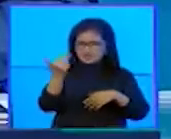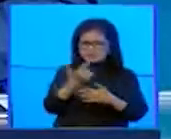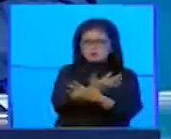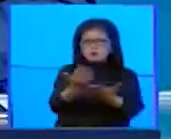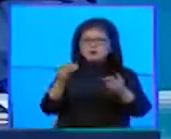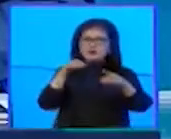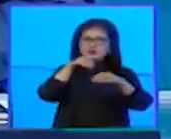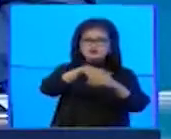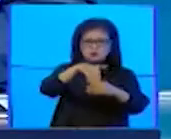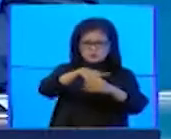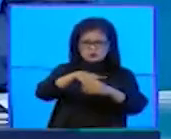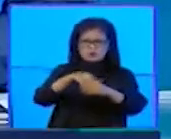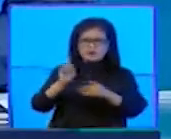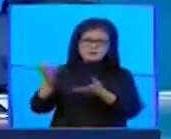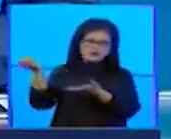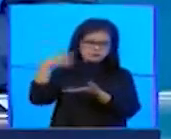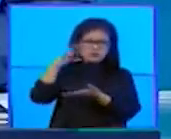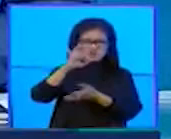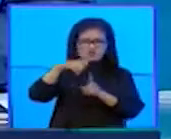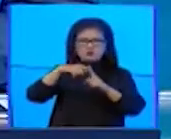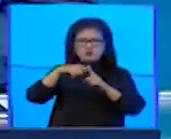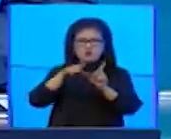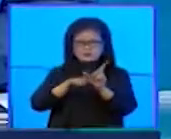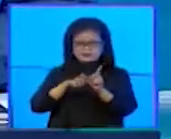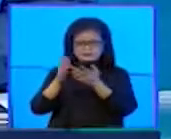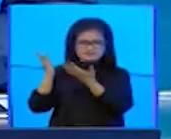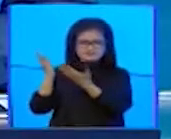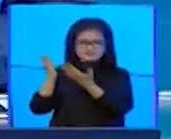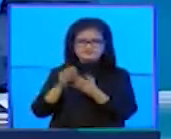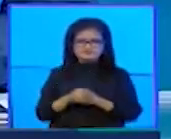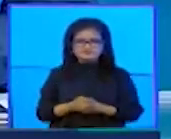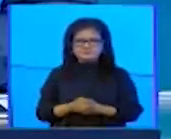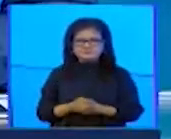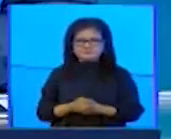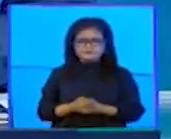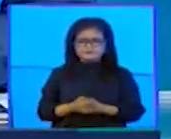TPS. Berikut laporan Oki Arisandi dan Freddy Iswanto.